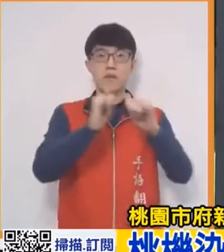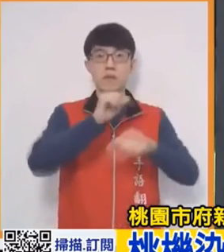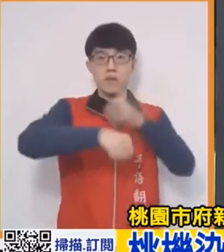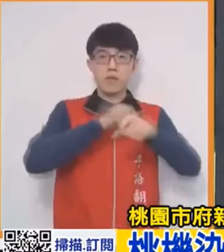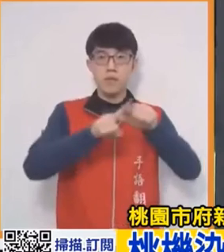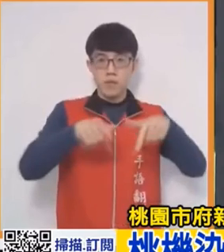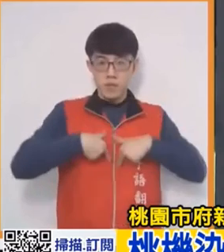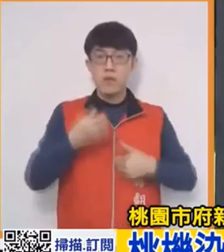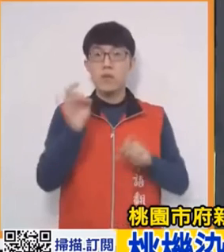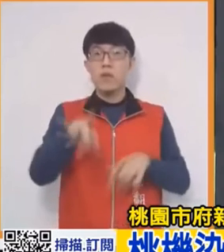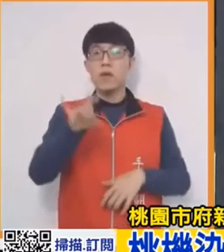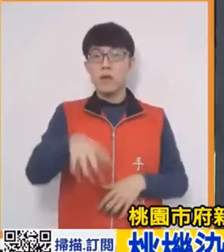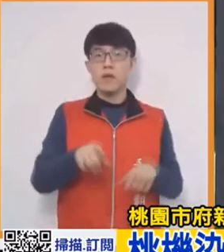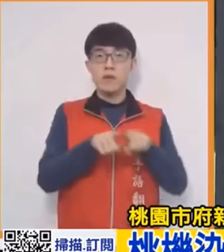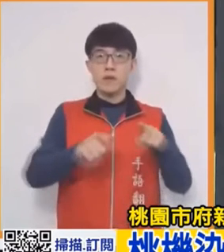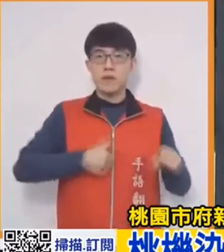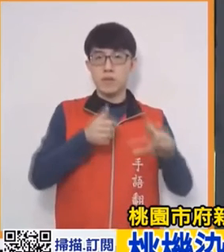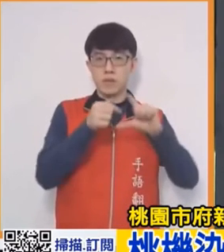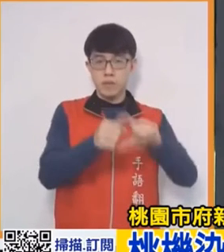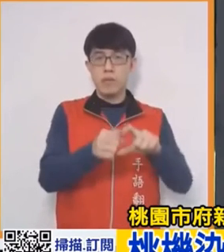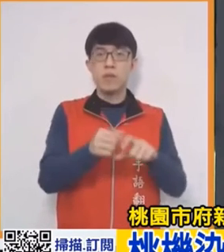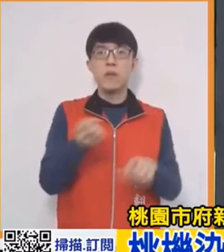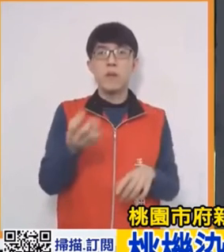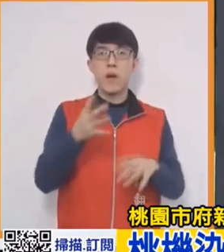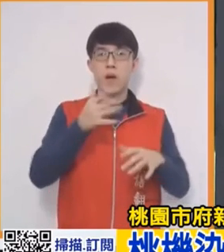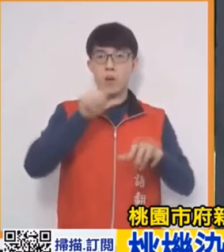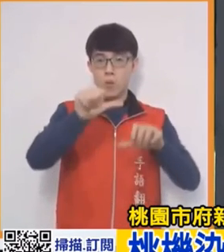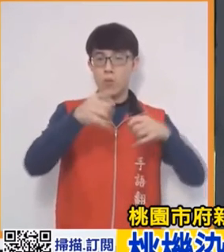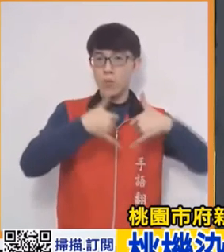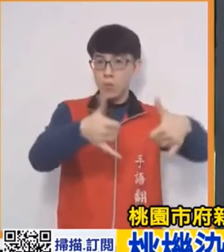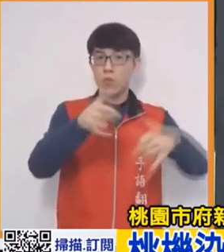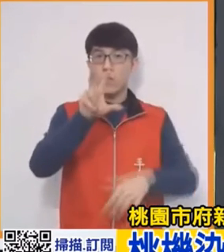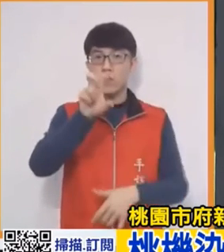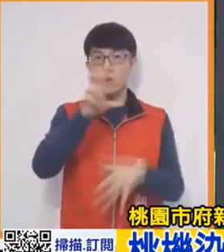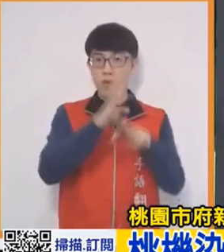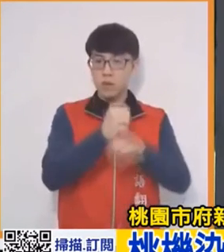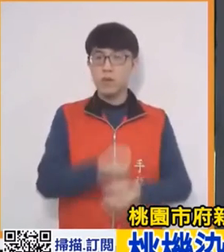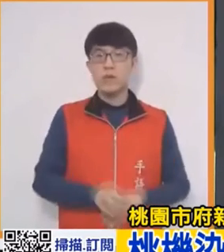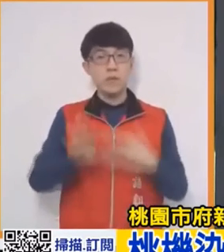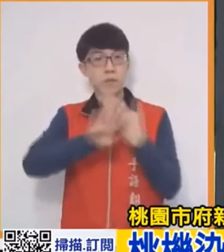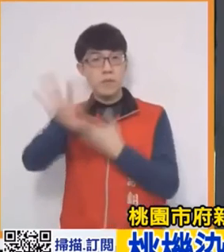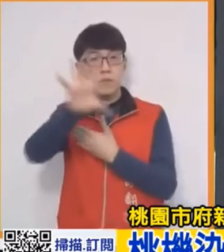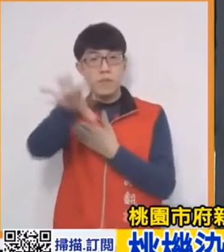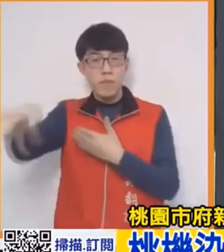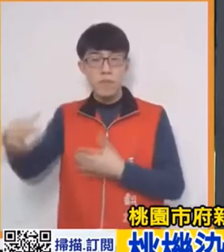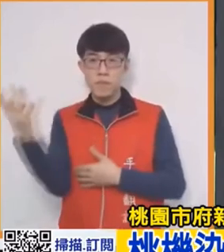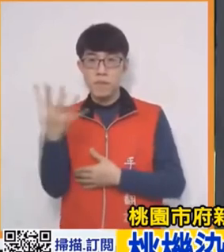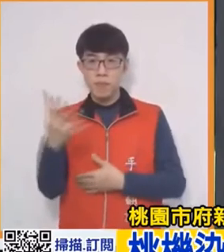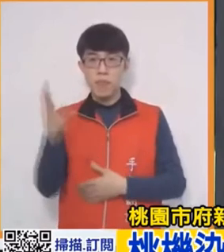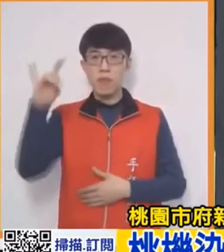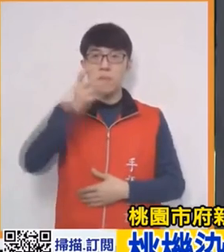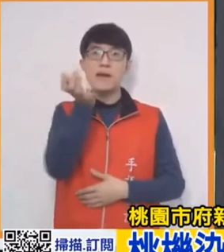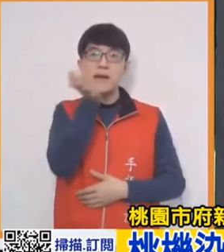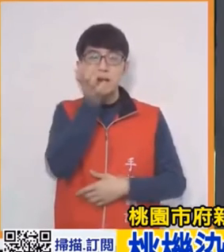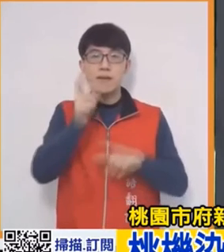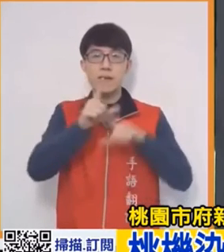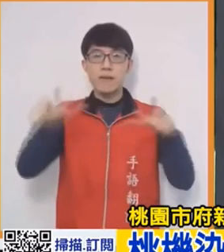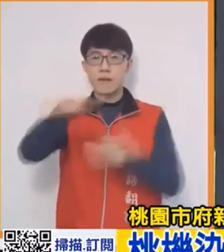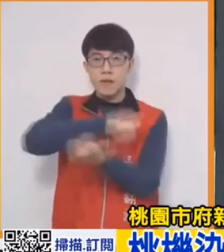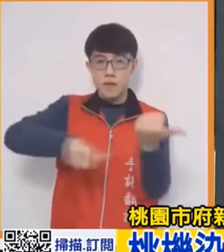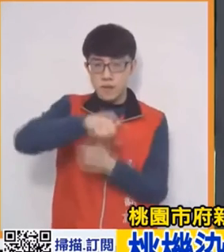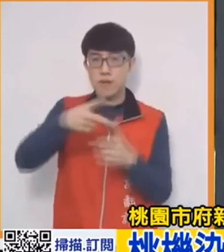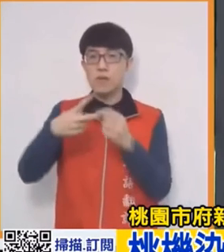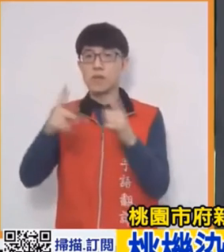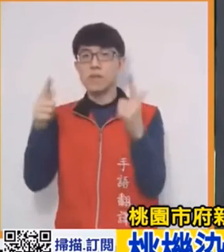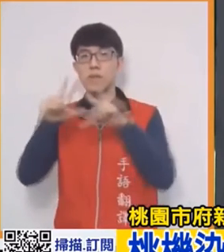地址在平镇区茂武路77号。那其余4处，龙岗大操场、北区客家会馆、